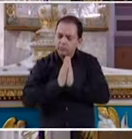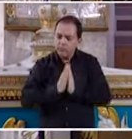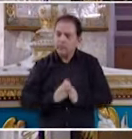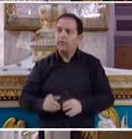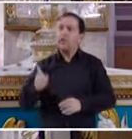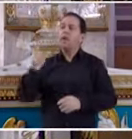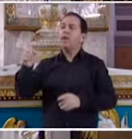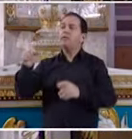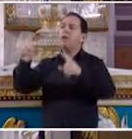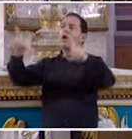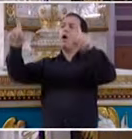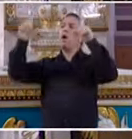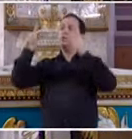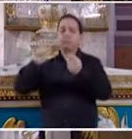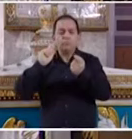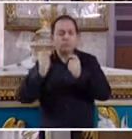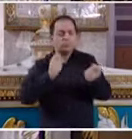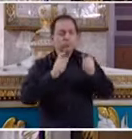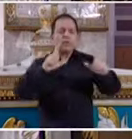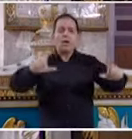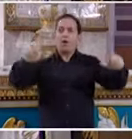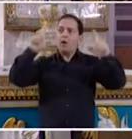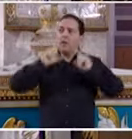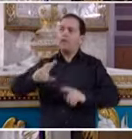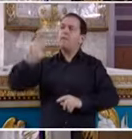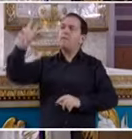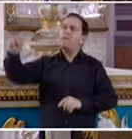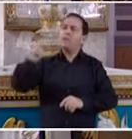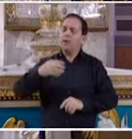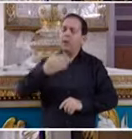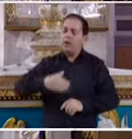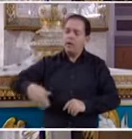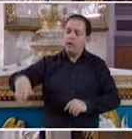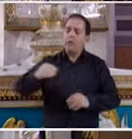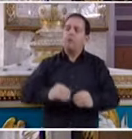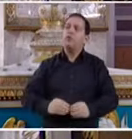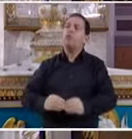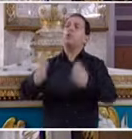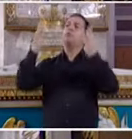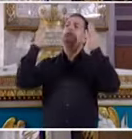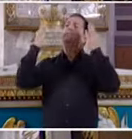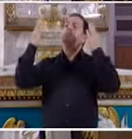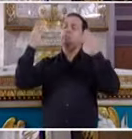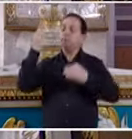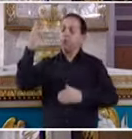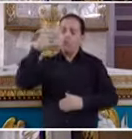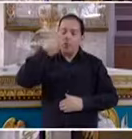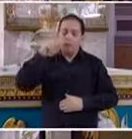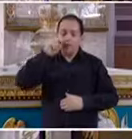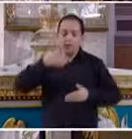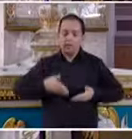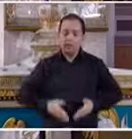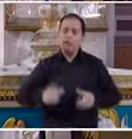Δεσμευτά, και εσύ την δόξα να πέμπουμε το Πατρί και το Υιό και το Αγίο Πνεύματι, νυν και αΐ, και εις